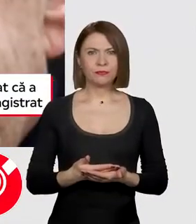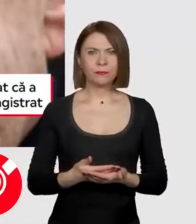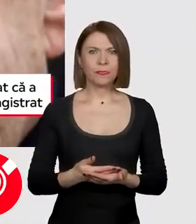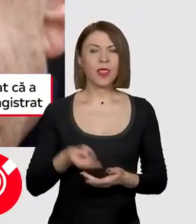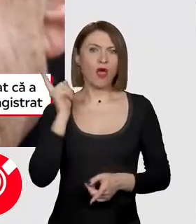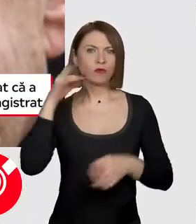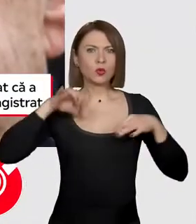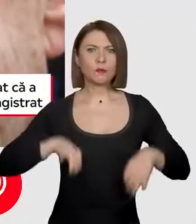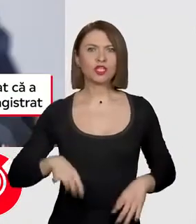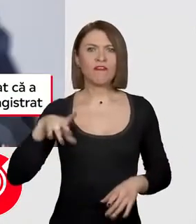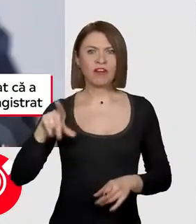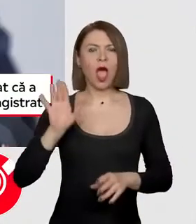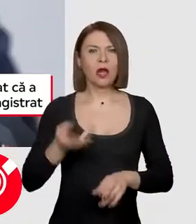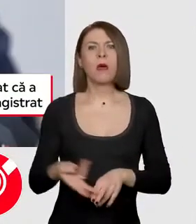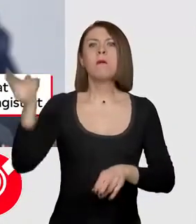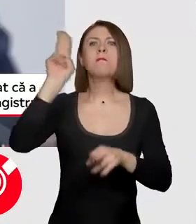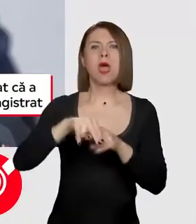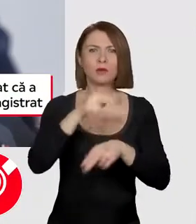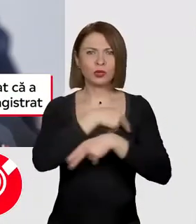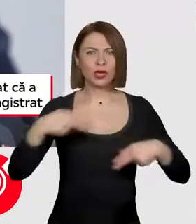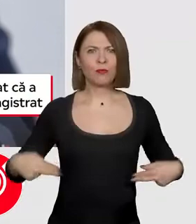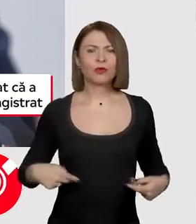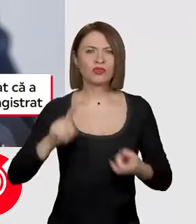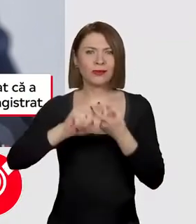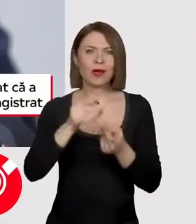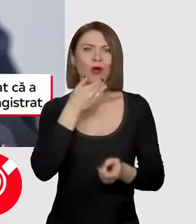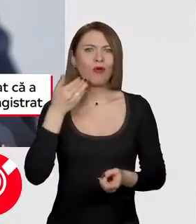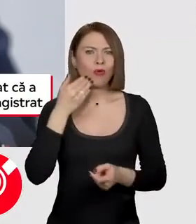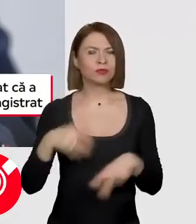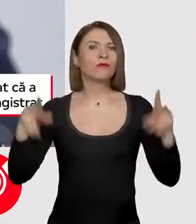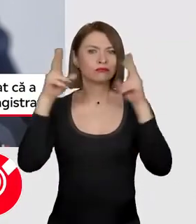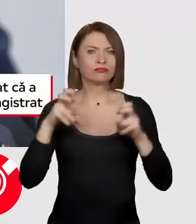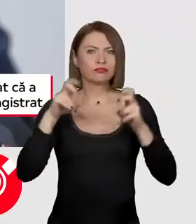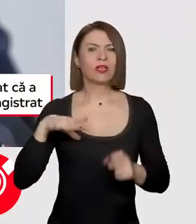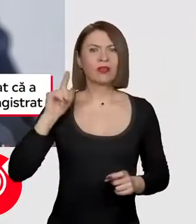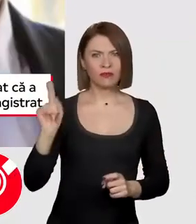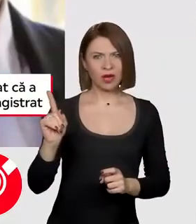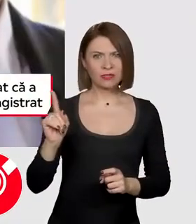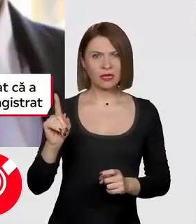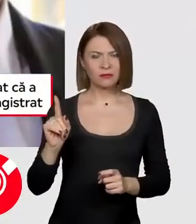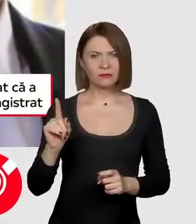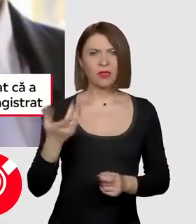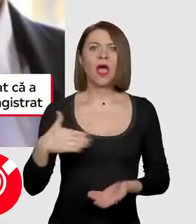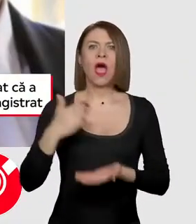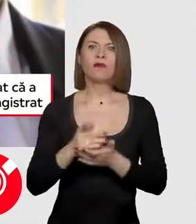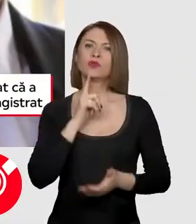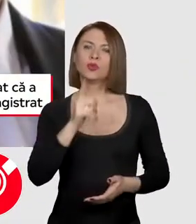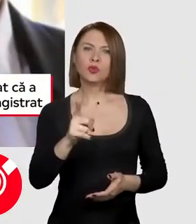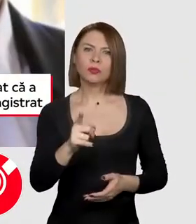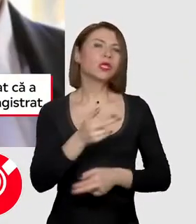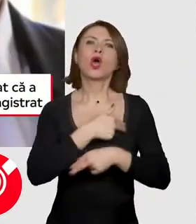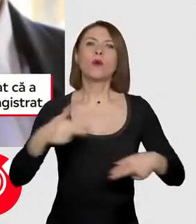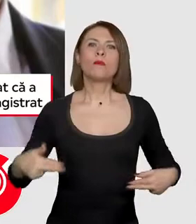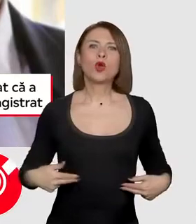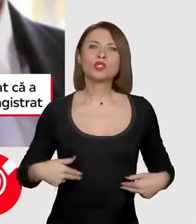Nicolas Sarkozy are mai multe procese de corupție care sunt investigate în Franța. A fost numit